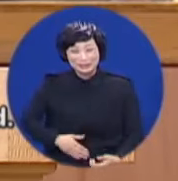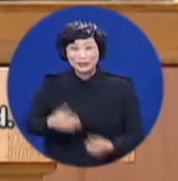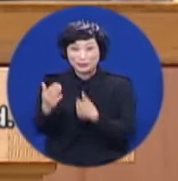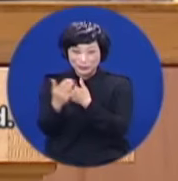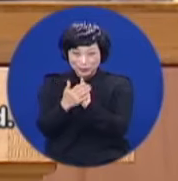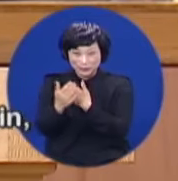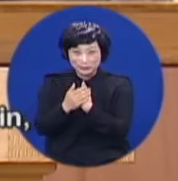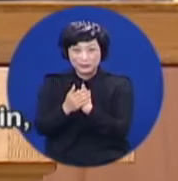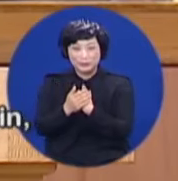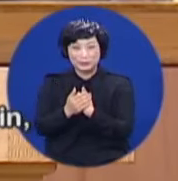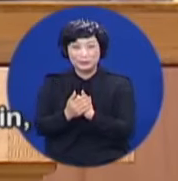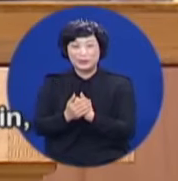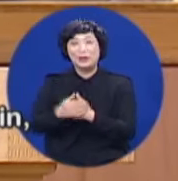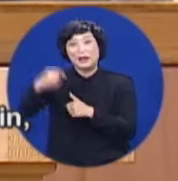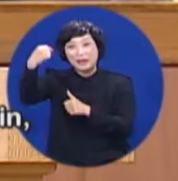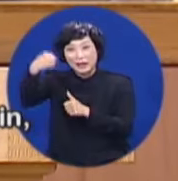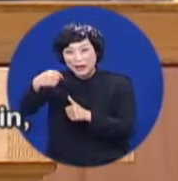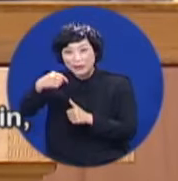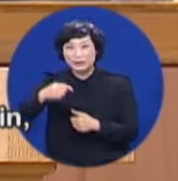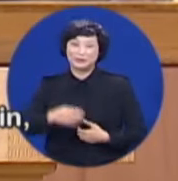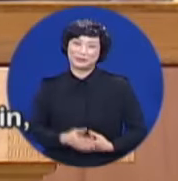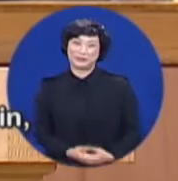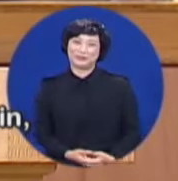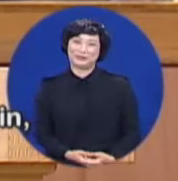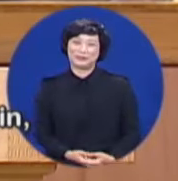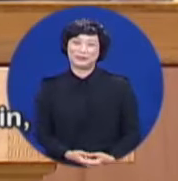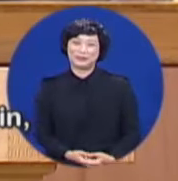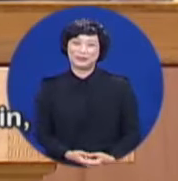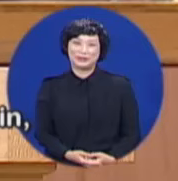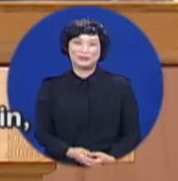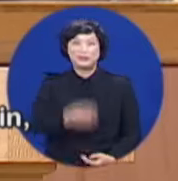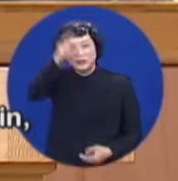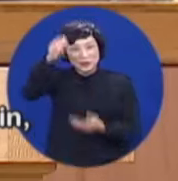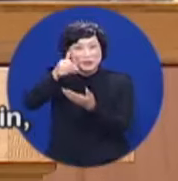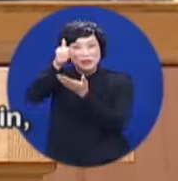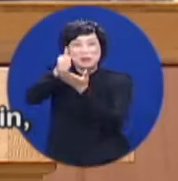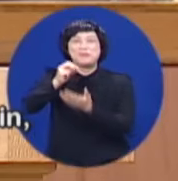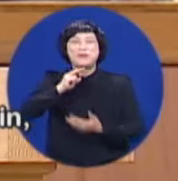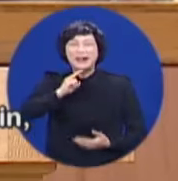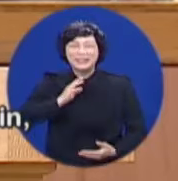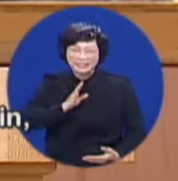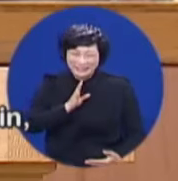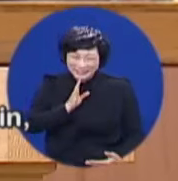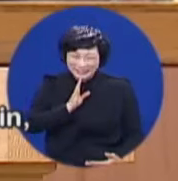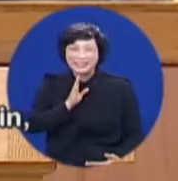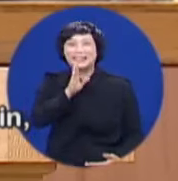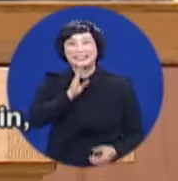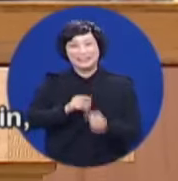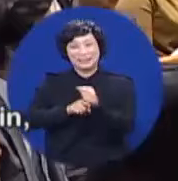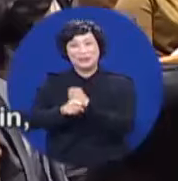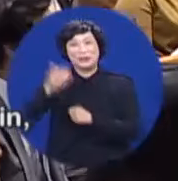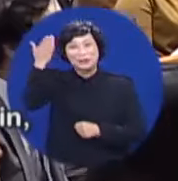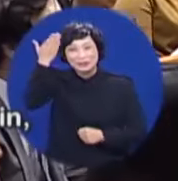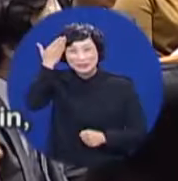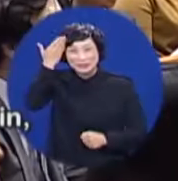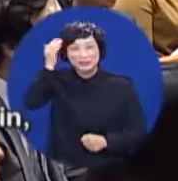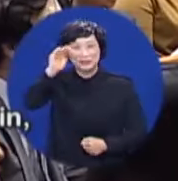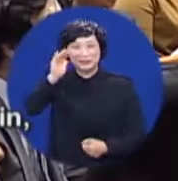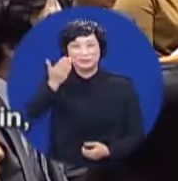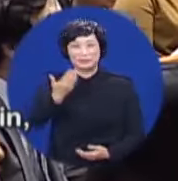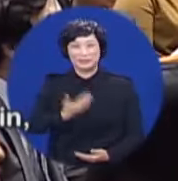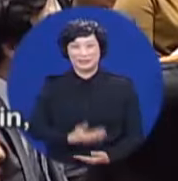하고 가르치시니 그분만 진짜 진리요 지식이시다.